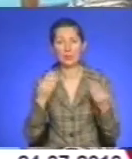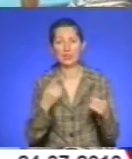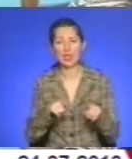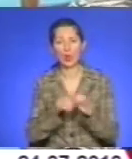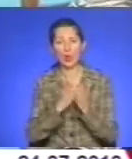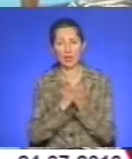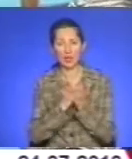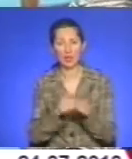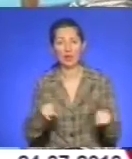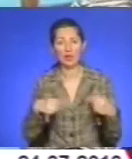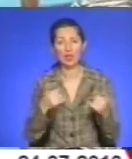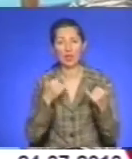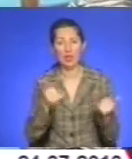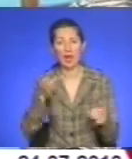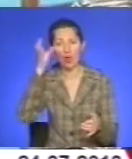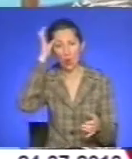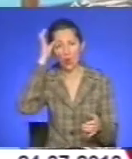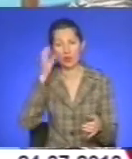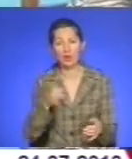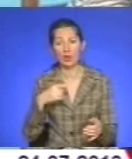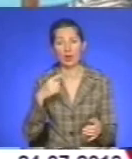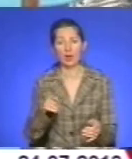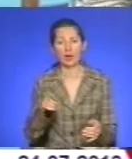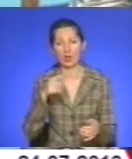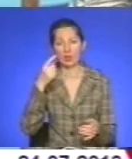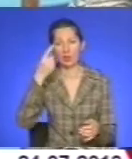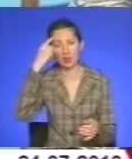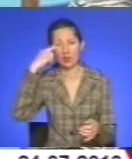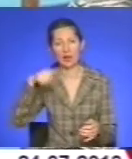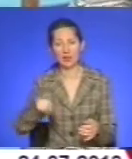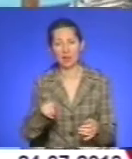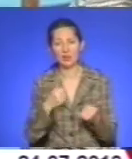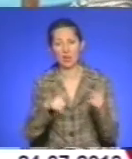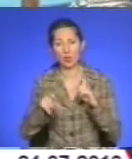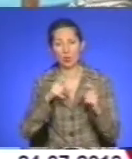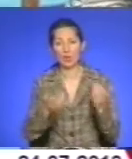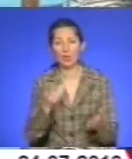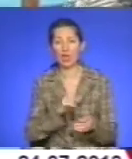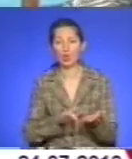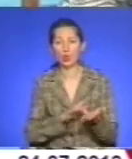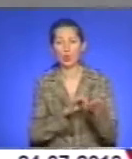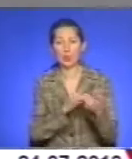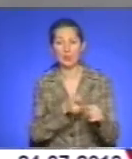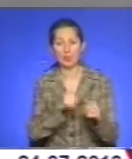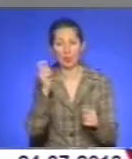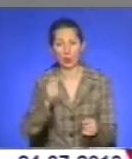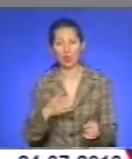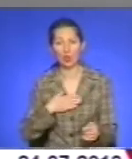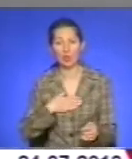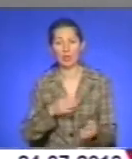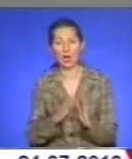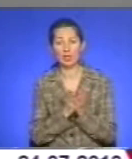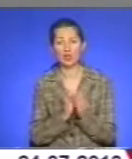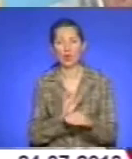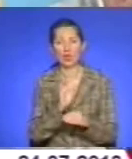для науковців, для краєзнавців, для студентів, для навіть туристів, які приїжджають до нас. Книжку видали